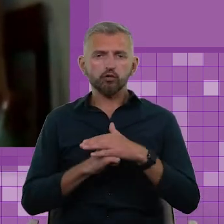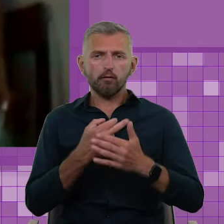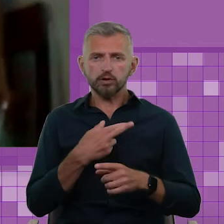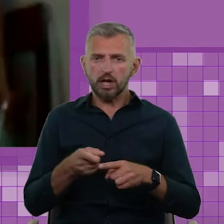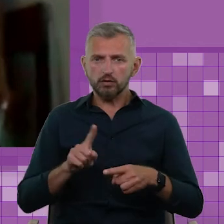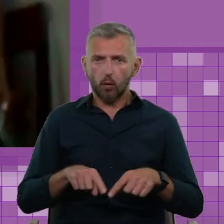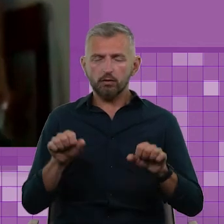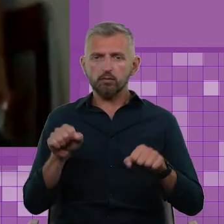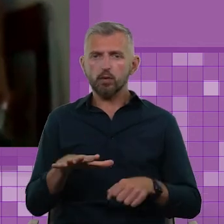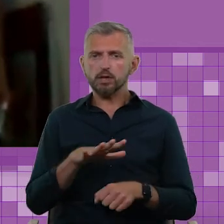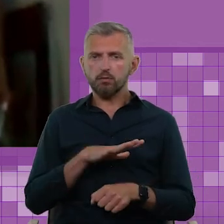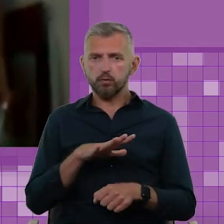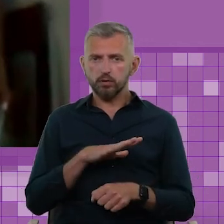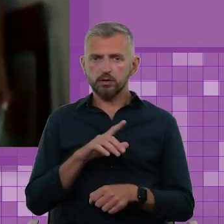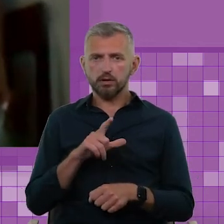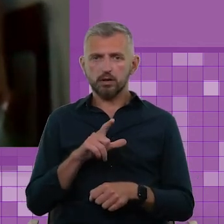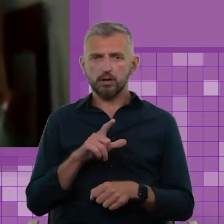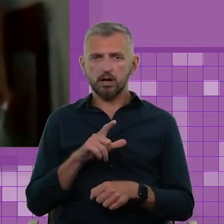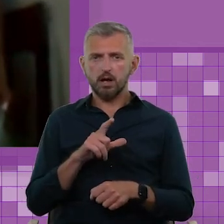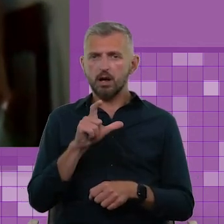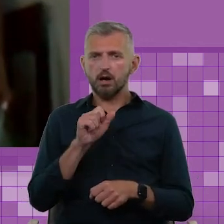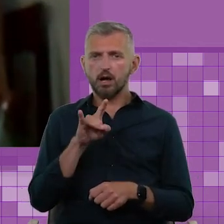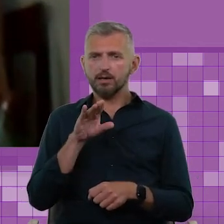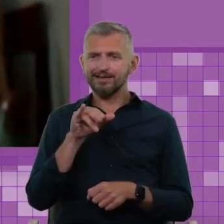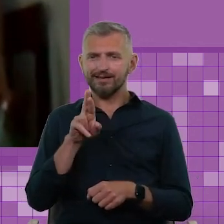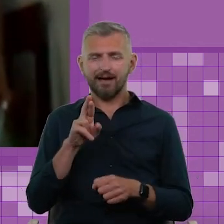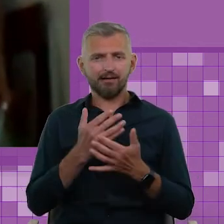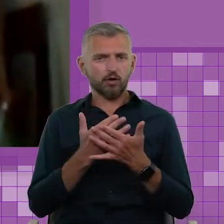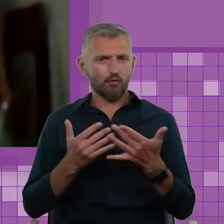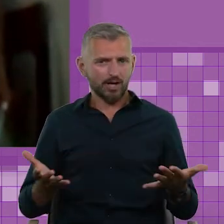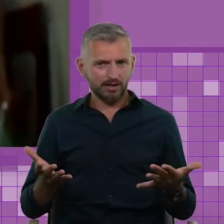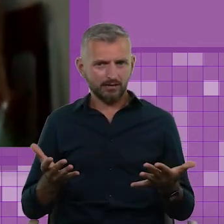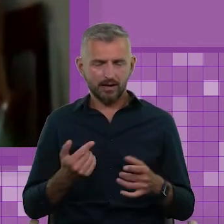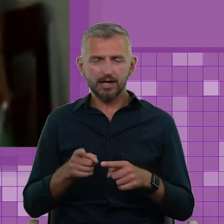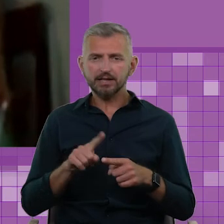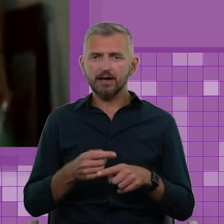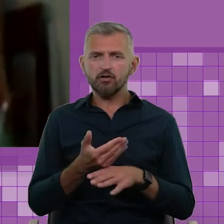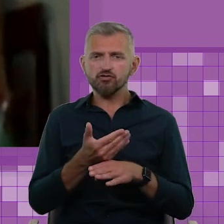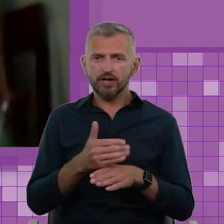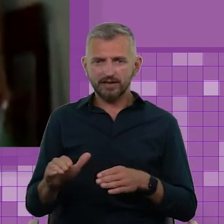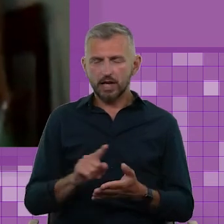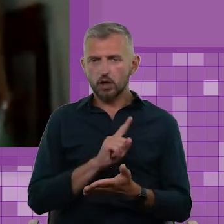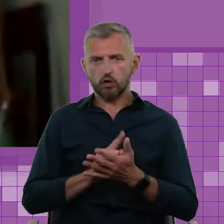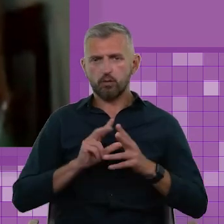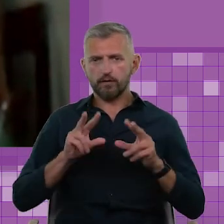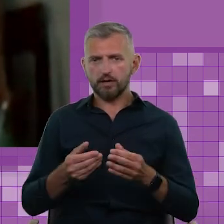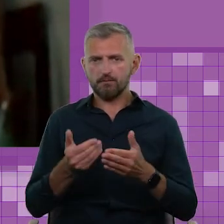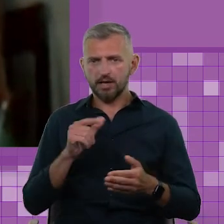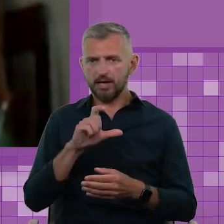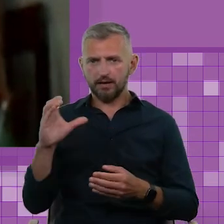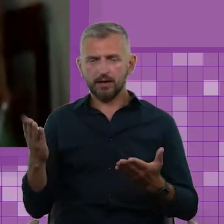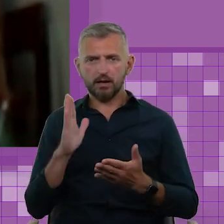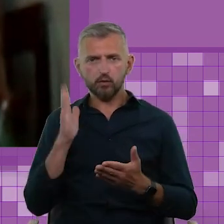цього може бути хартія різноманіття, тому що це частина зобов'язань перед ЄС, які